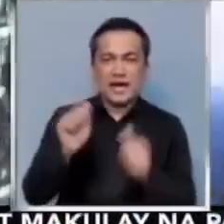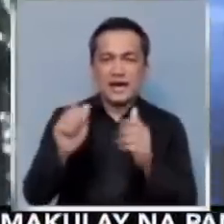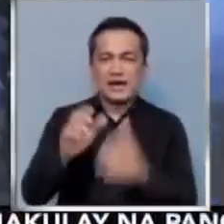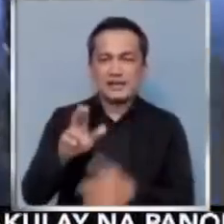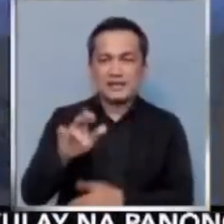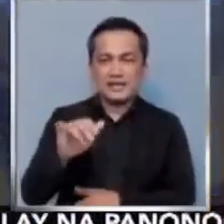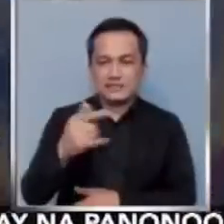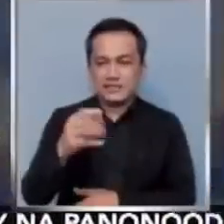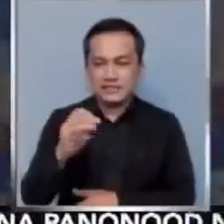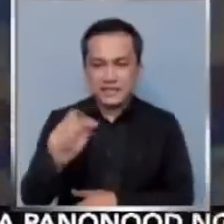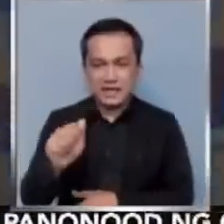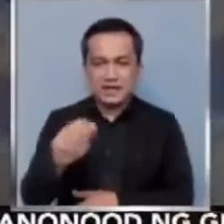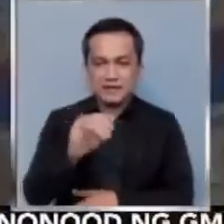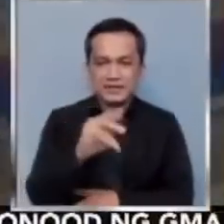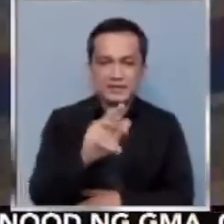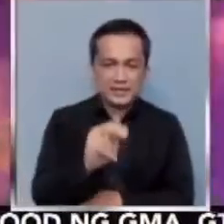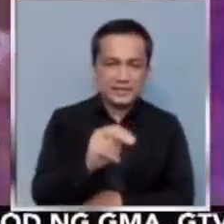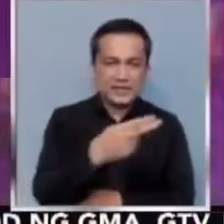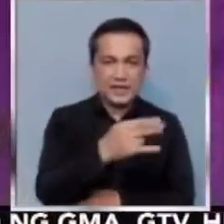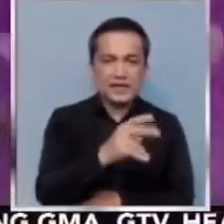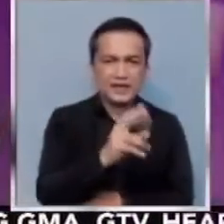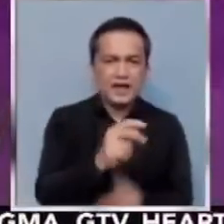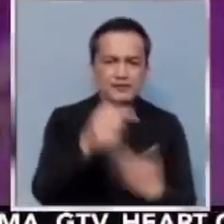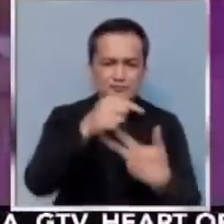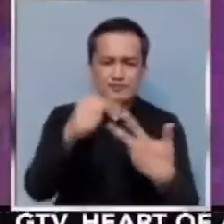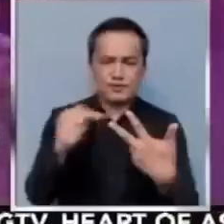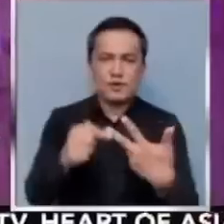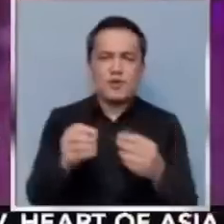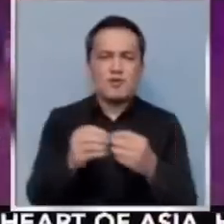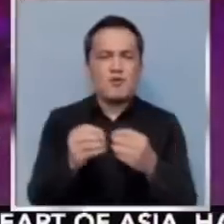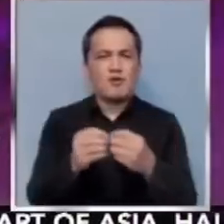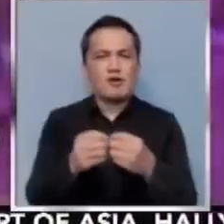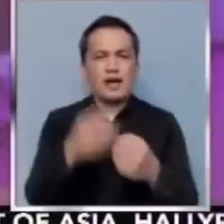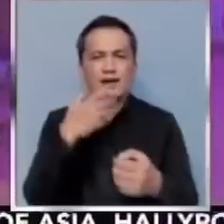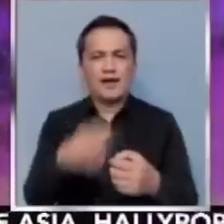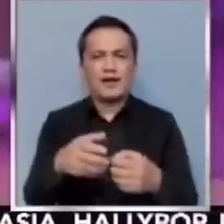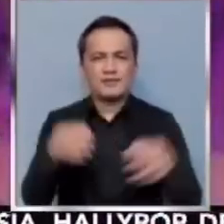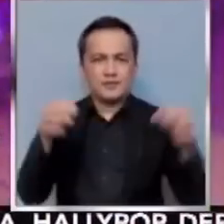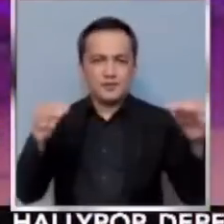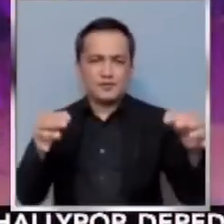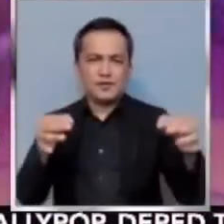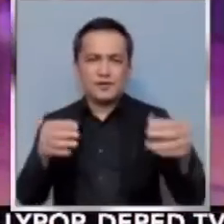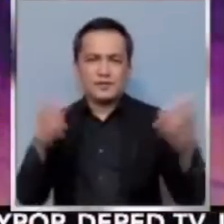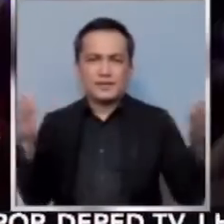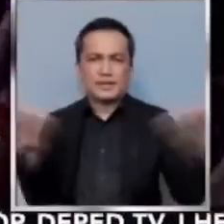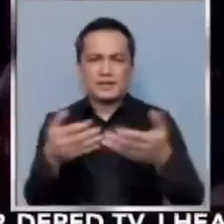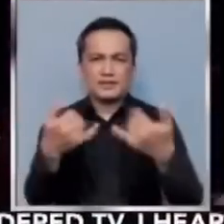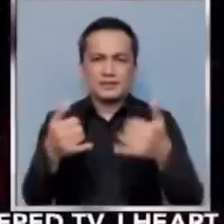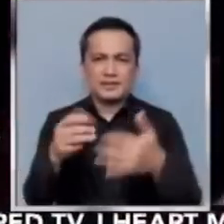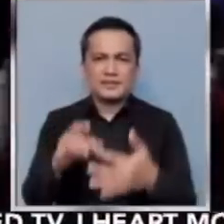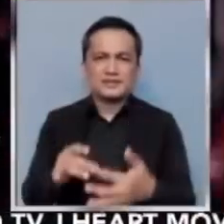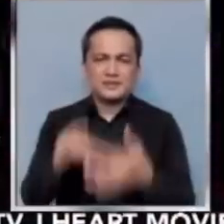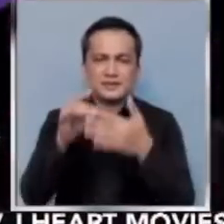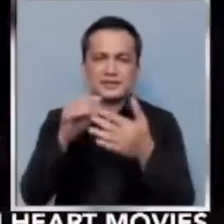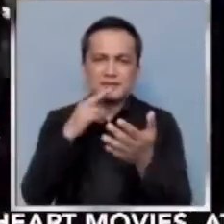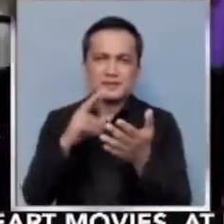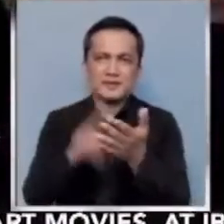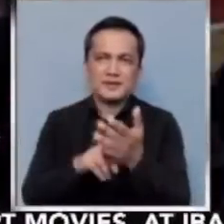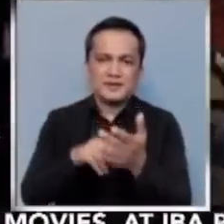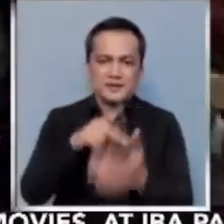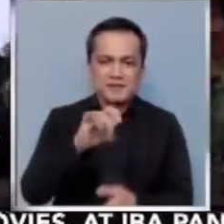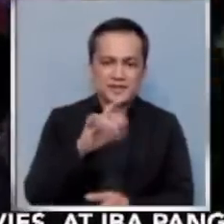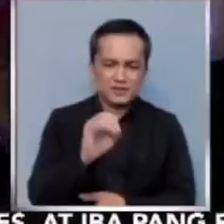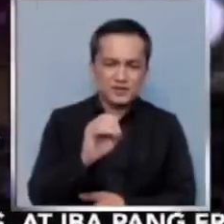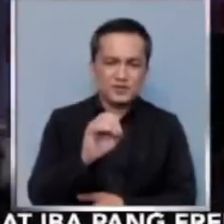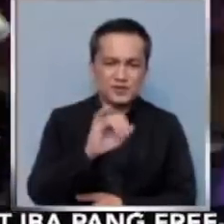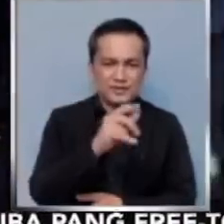Hannah Presilas. Pero mas uminit ang hardcourt nang ipakilala ang mga maglalaro ng special courtside reporters na sina Pecto at John Fair. Ang